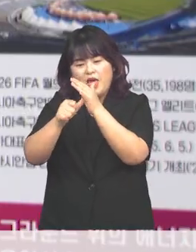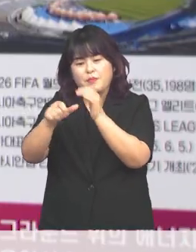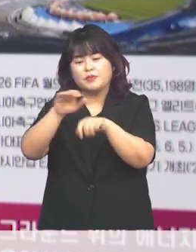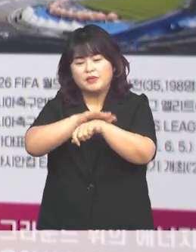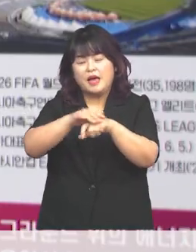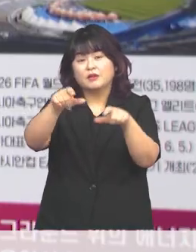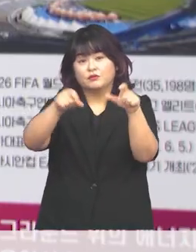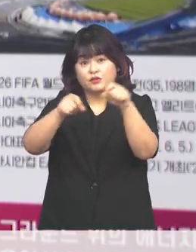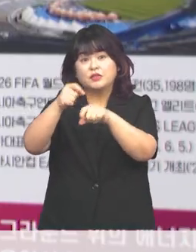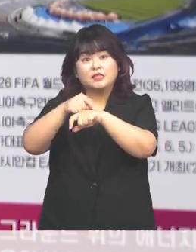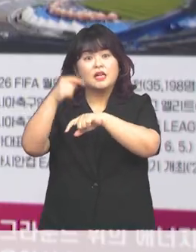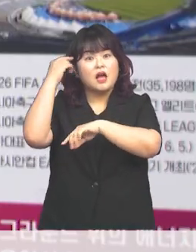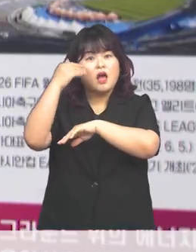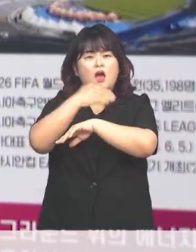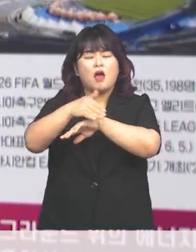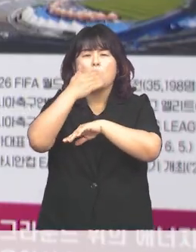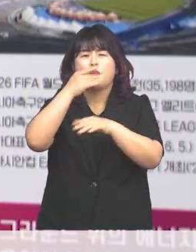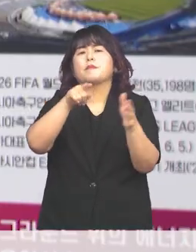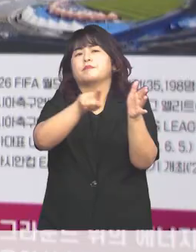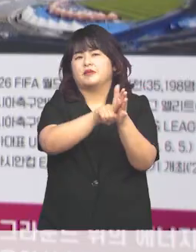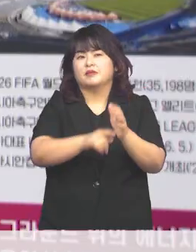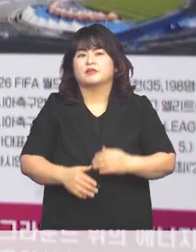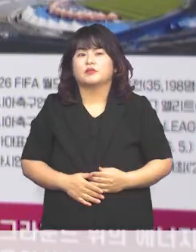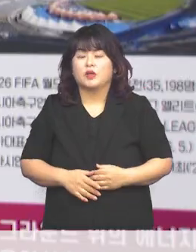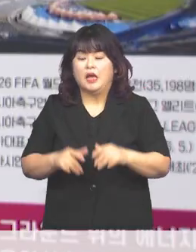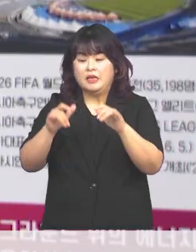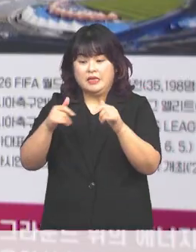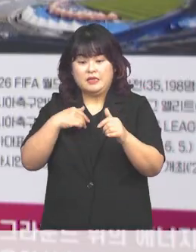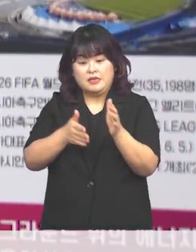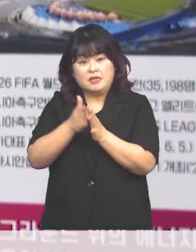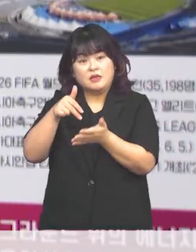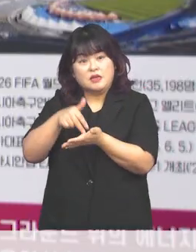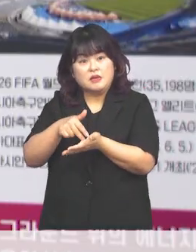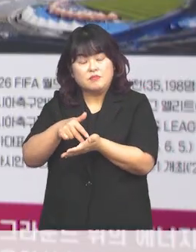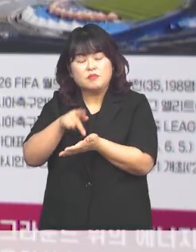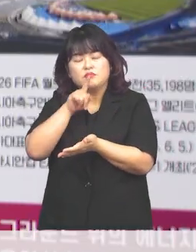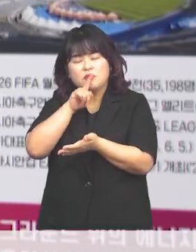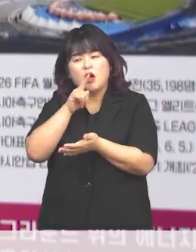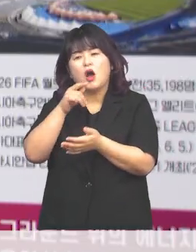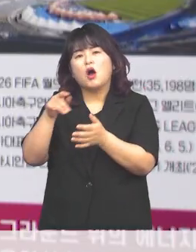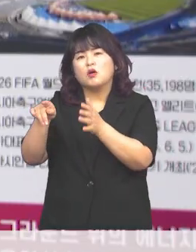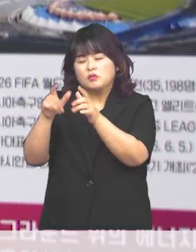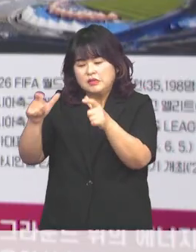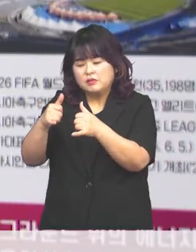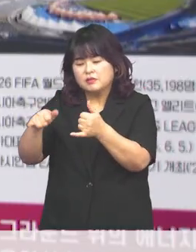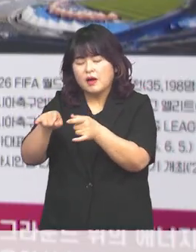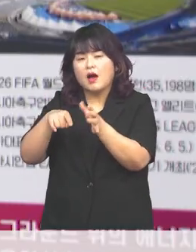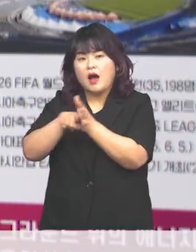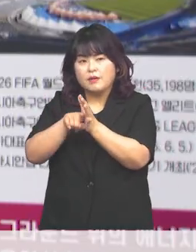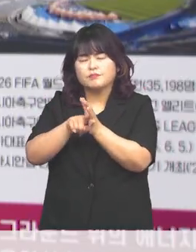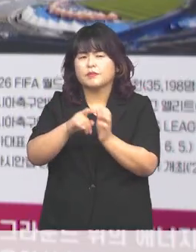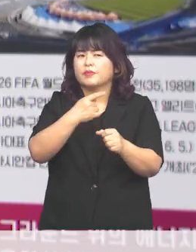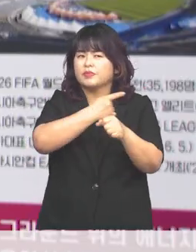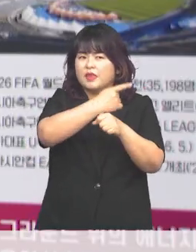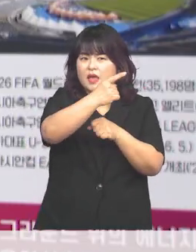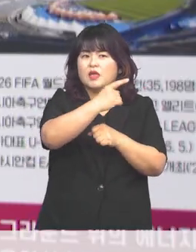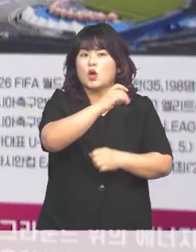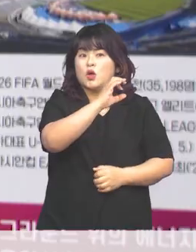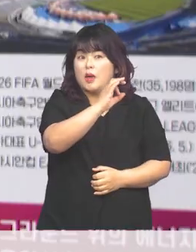선수를 선발해 주시리라고 믿고 시장은 우리 시민들과 함께 우리 용인 FC가